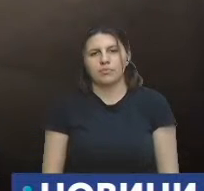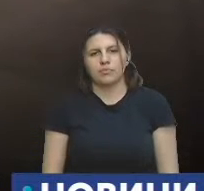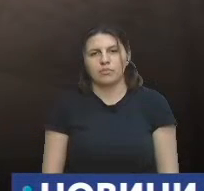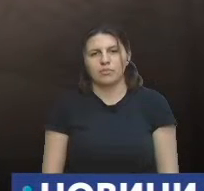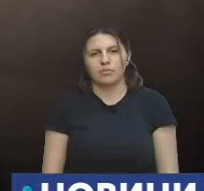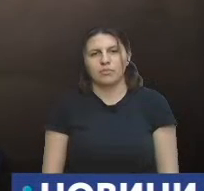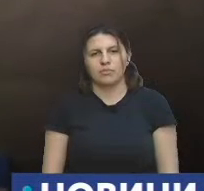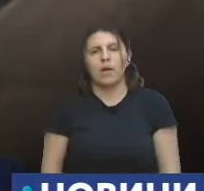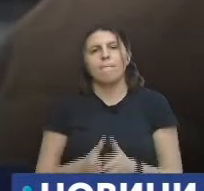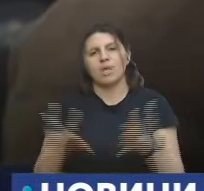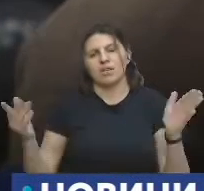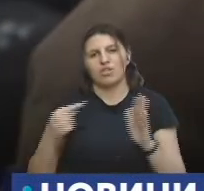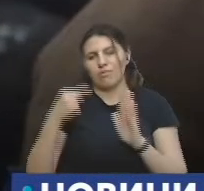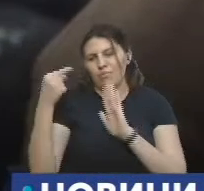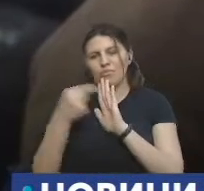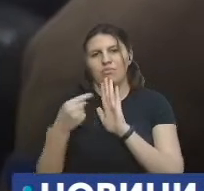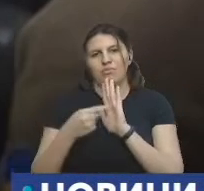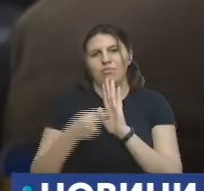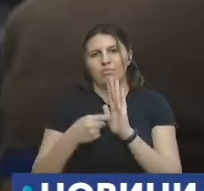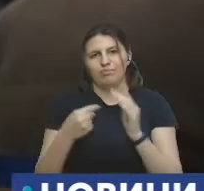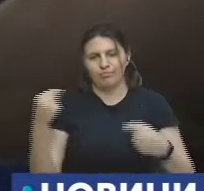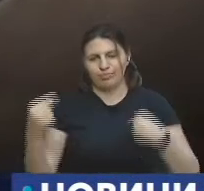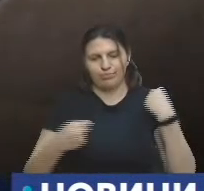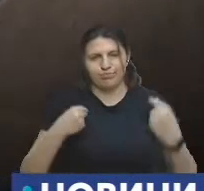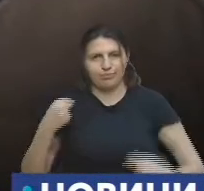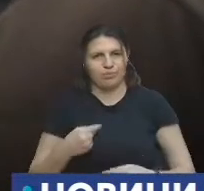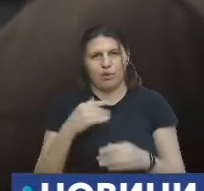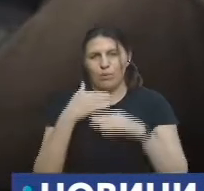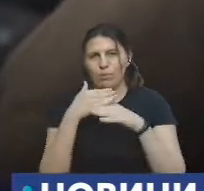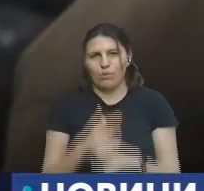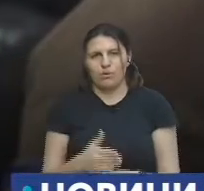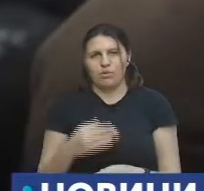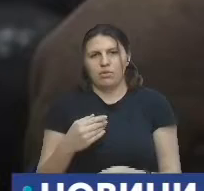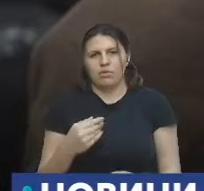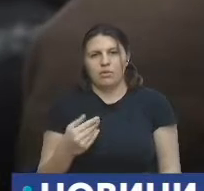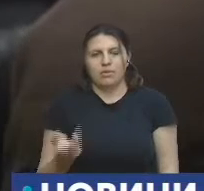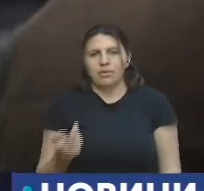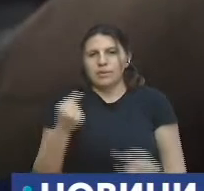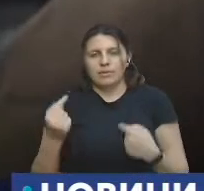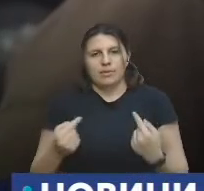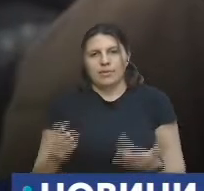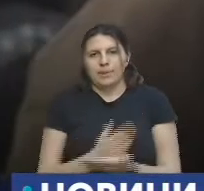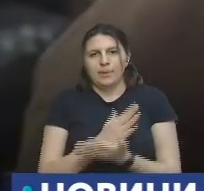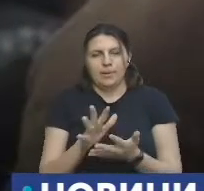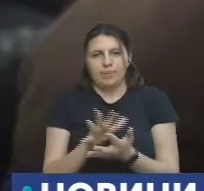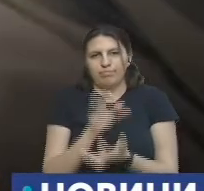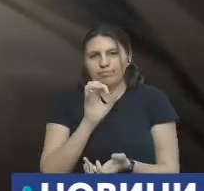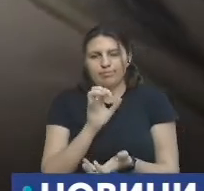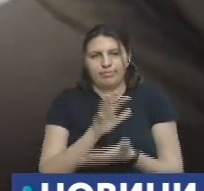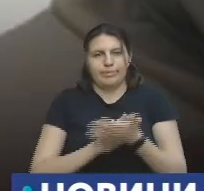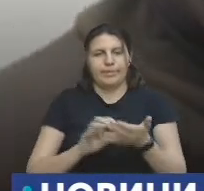взяв на себе, отримав поранення, несумісні з життям, при цьому врятував життя